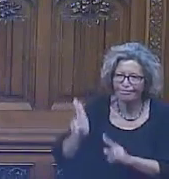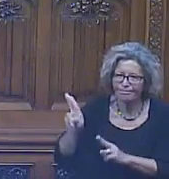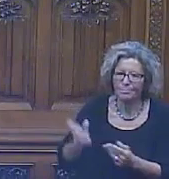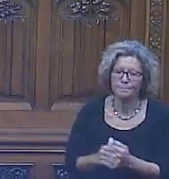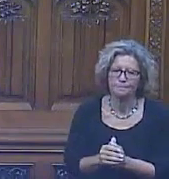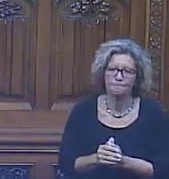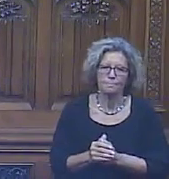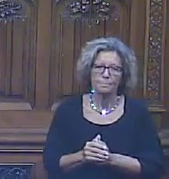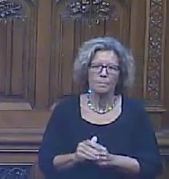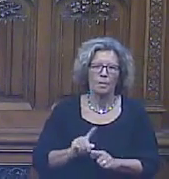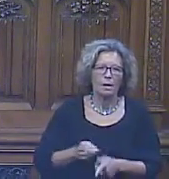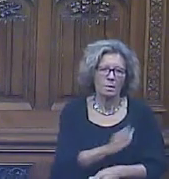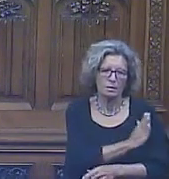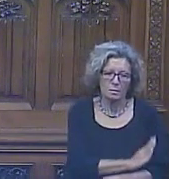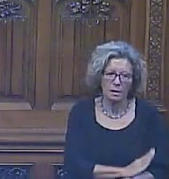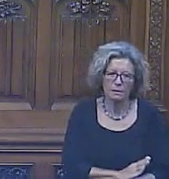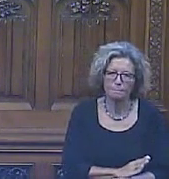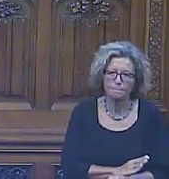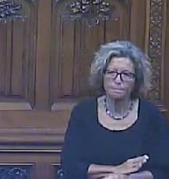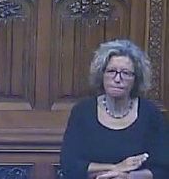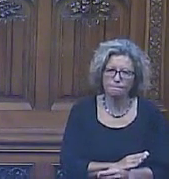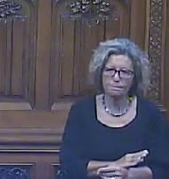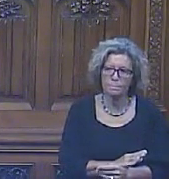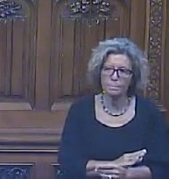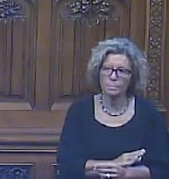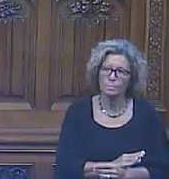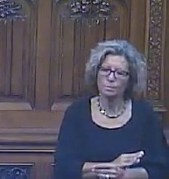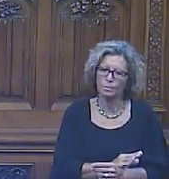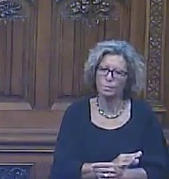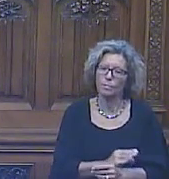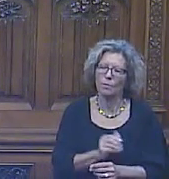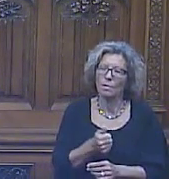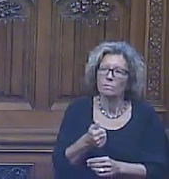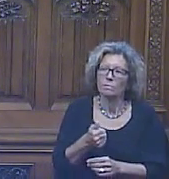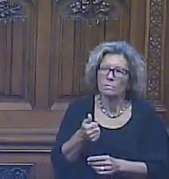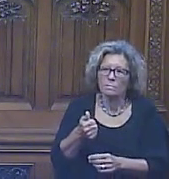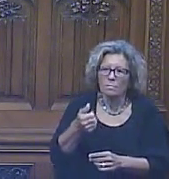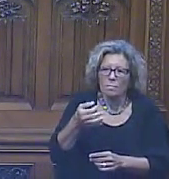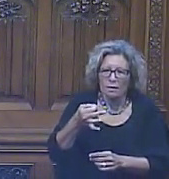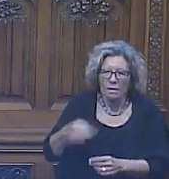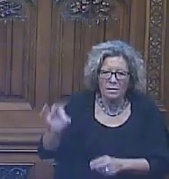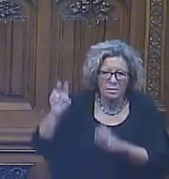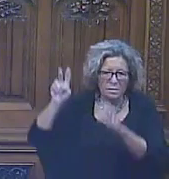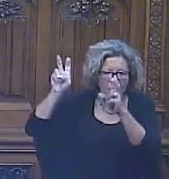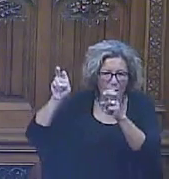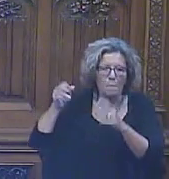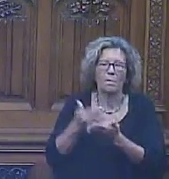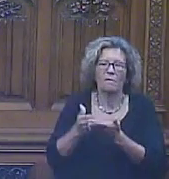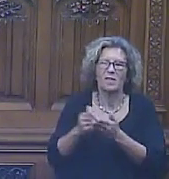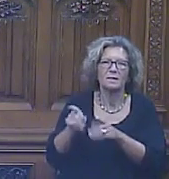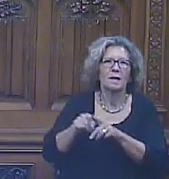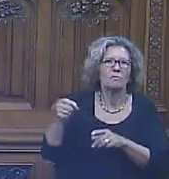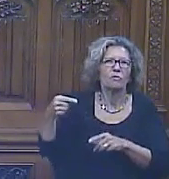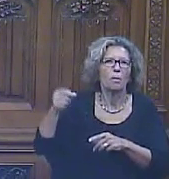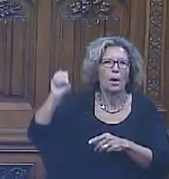Auf der anderen Seite gibt es ein einziges Thema, das die FPÖ